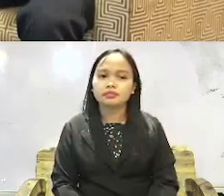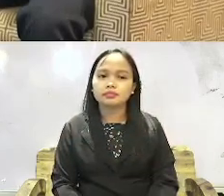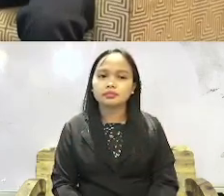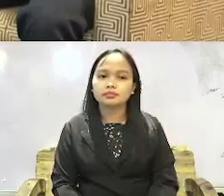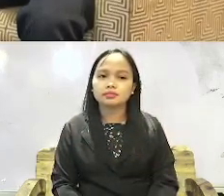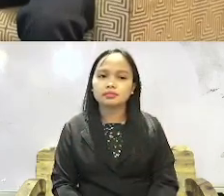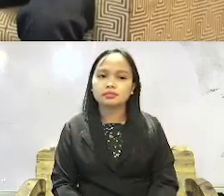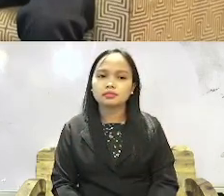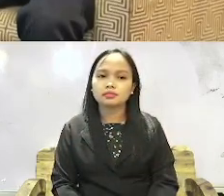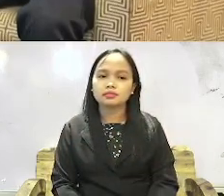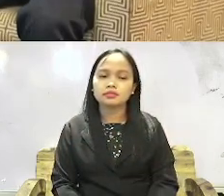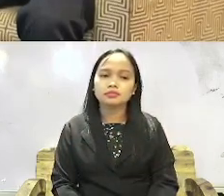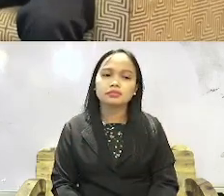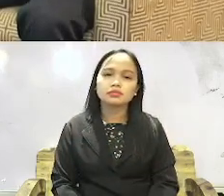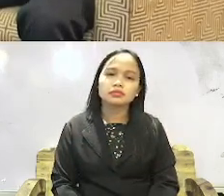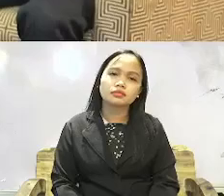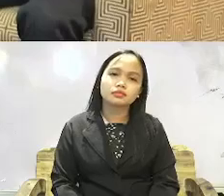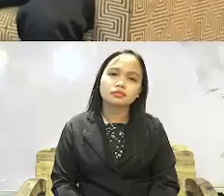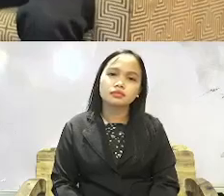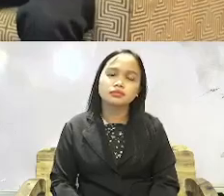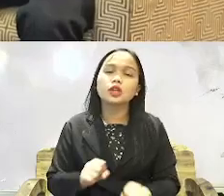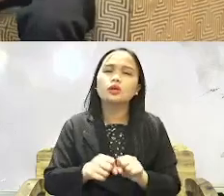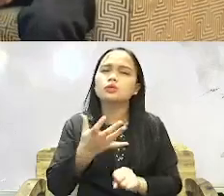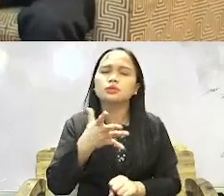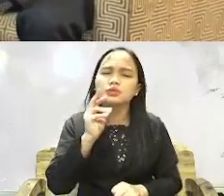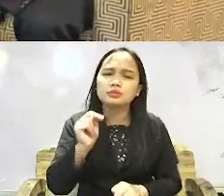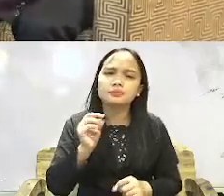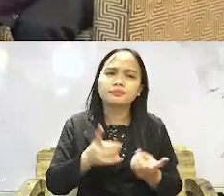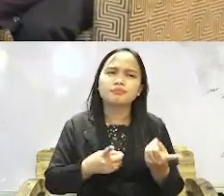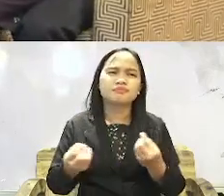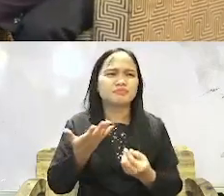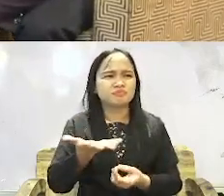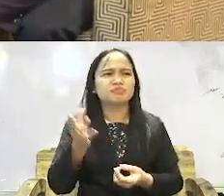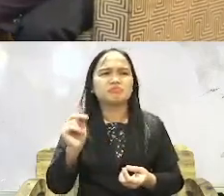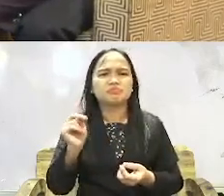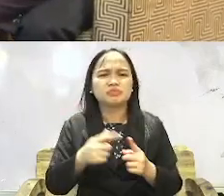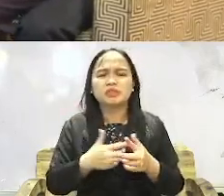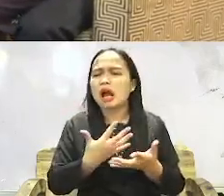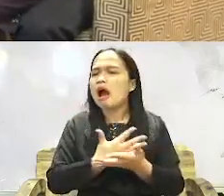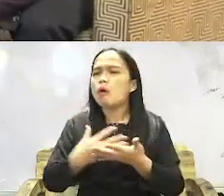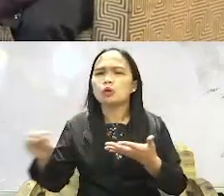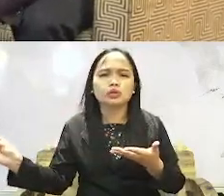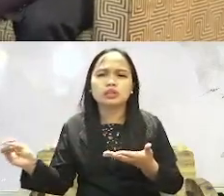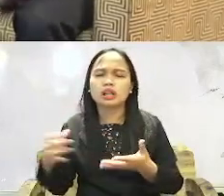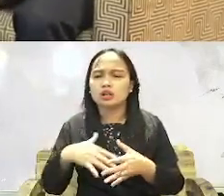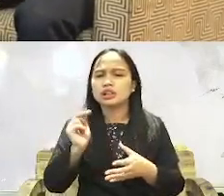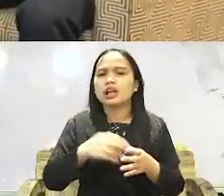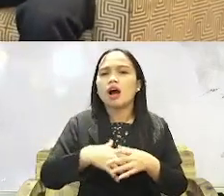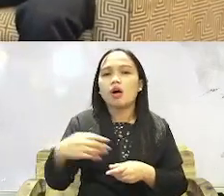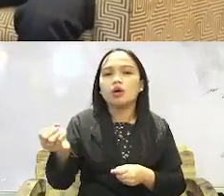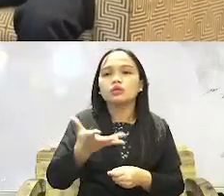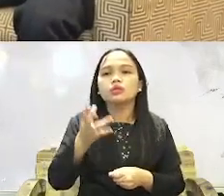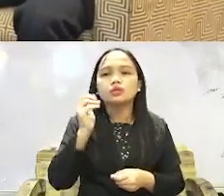Kaya alam mong nandiyan ka. So what you need to do is to get out of it. But you cannot do it by your own.